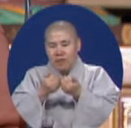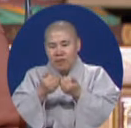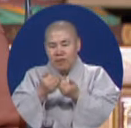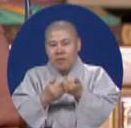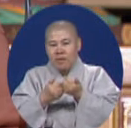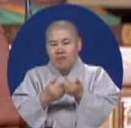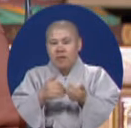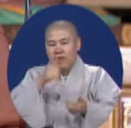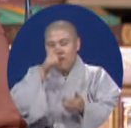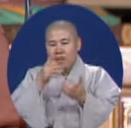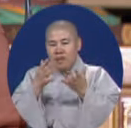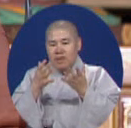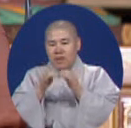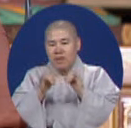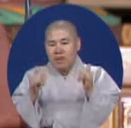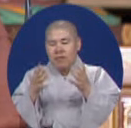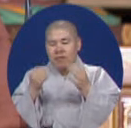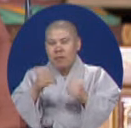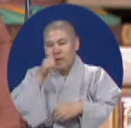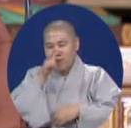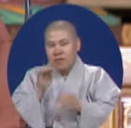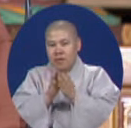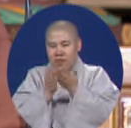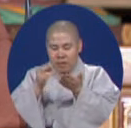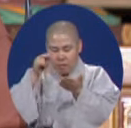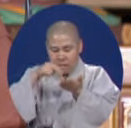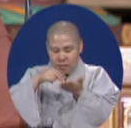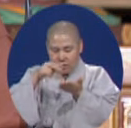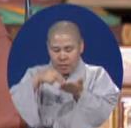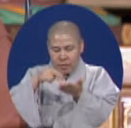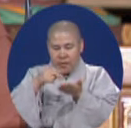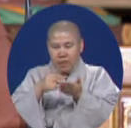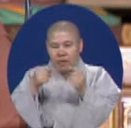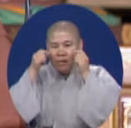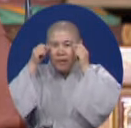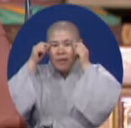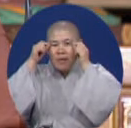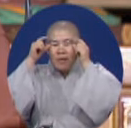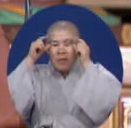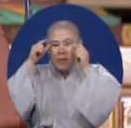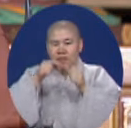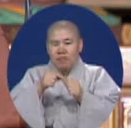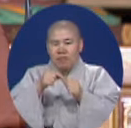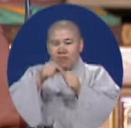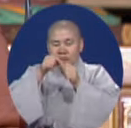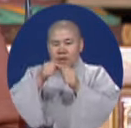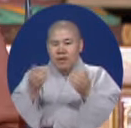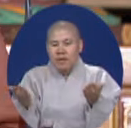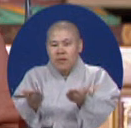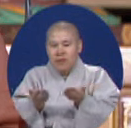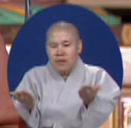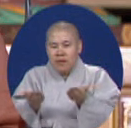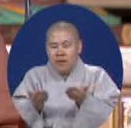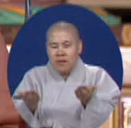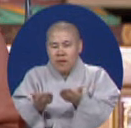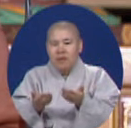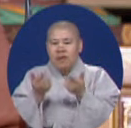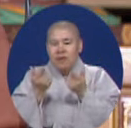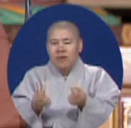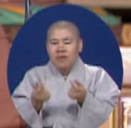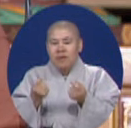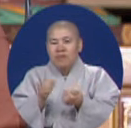있습니다. 그런데 이 책 보는 것이 깨달음을 구하는 일이다. 이게.